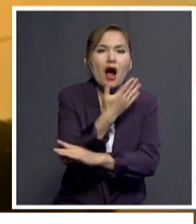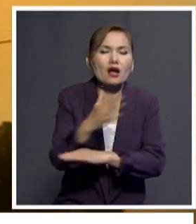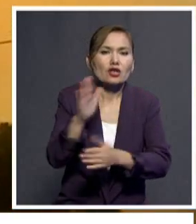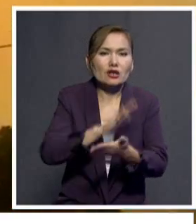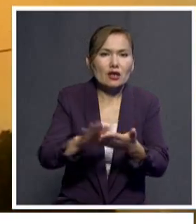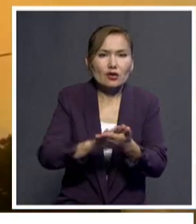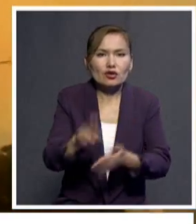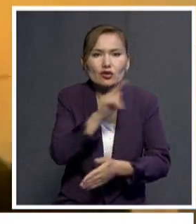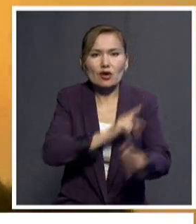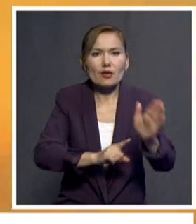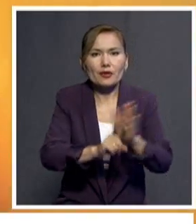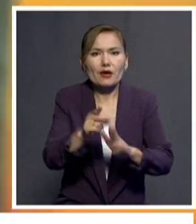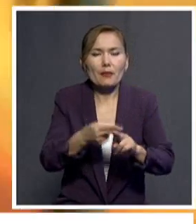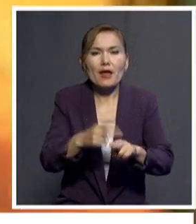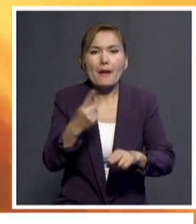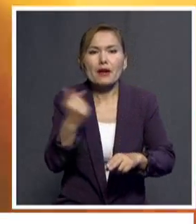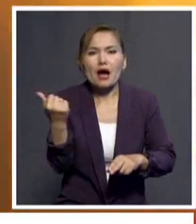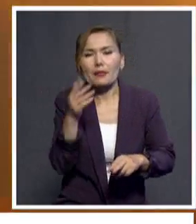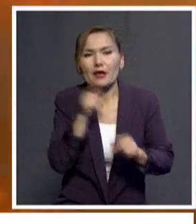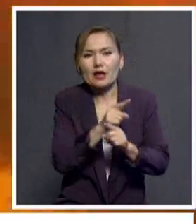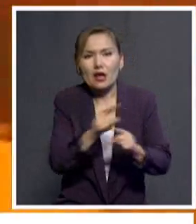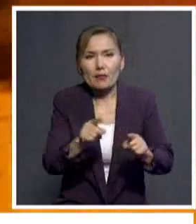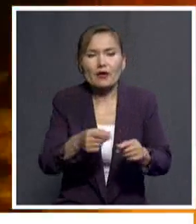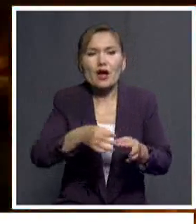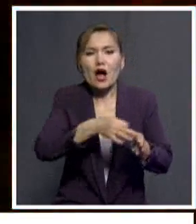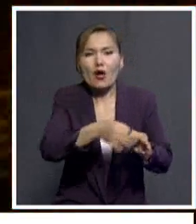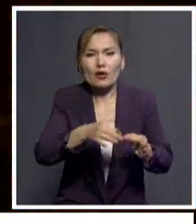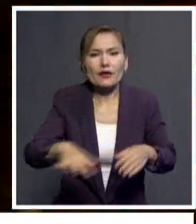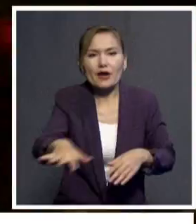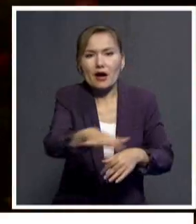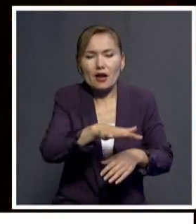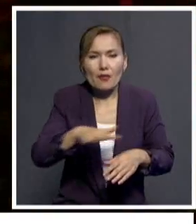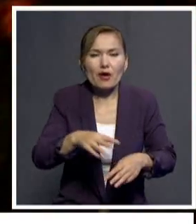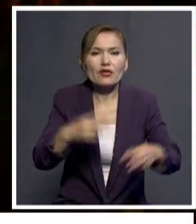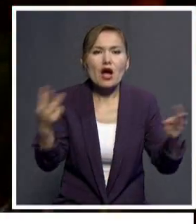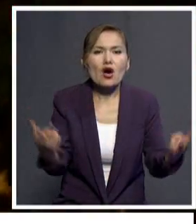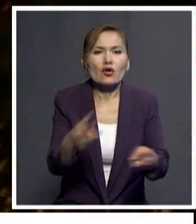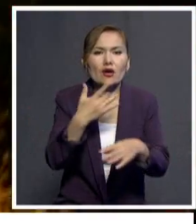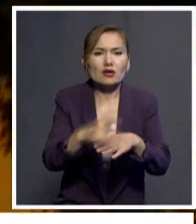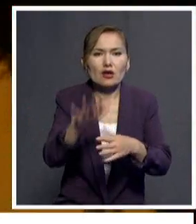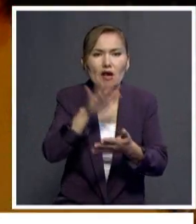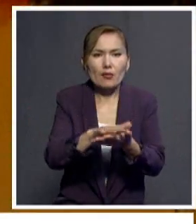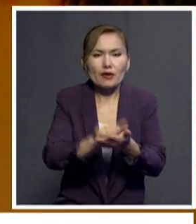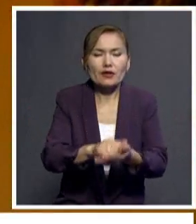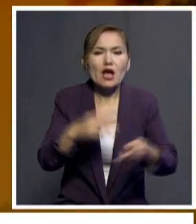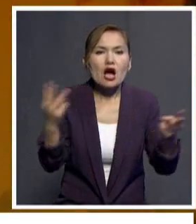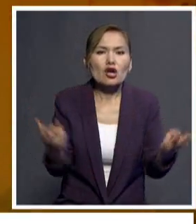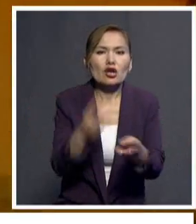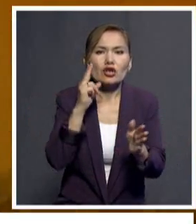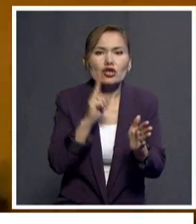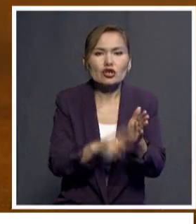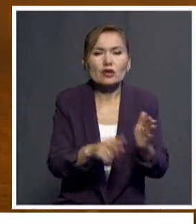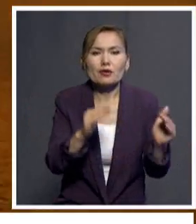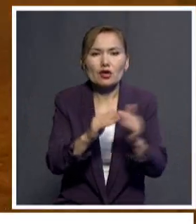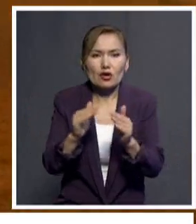алға тартты. Бір апта ішінде өрт Лейк және Мендосина округтарының айтарлықтай бөлігін жарпыған. Жалын 70 тұрғын